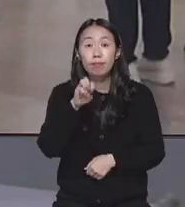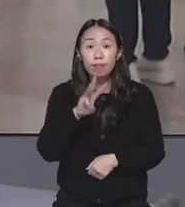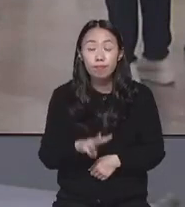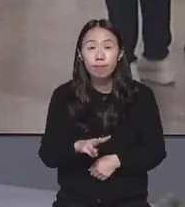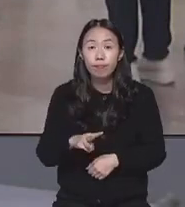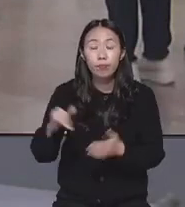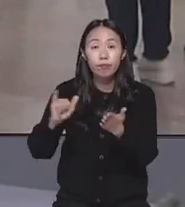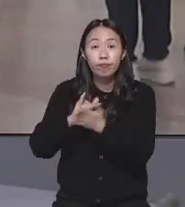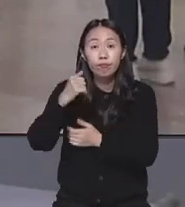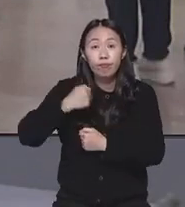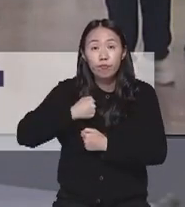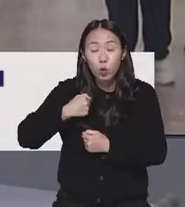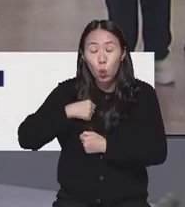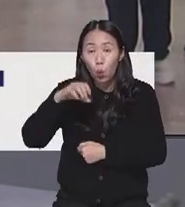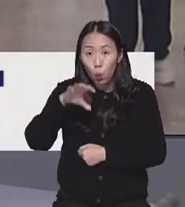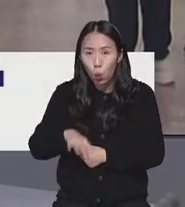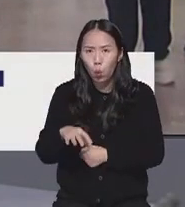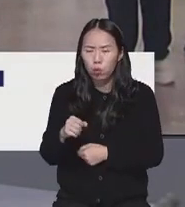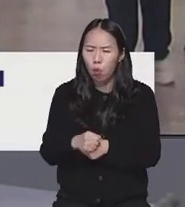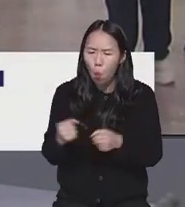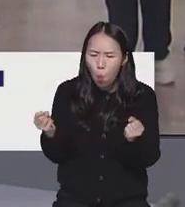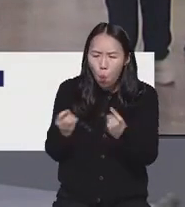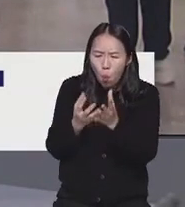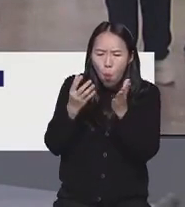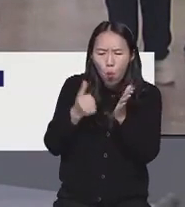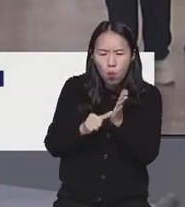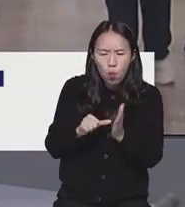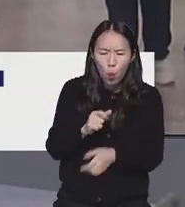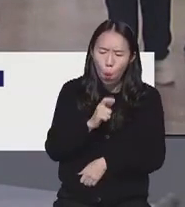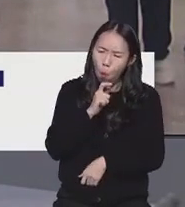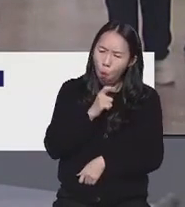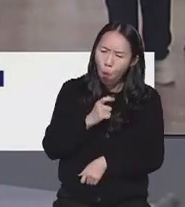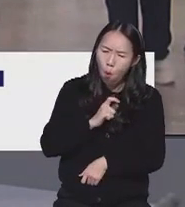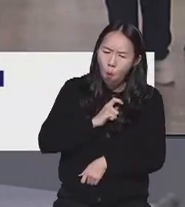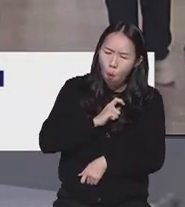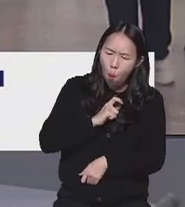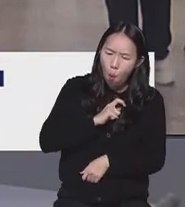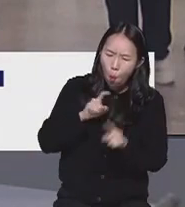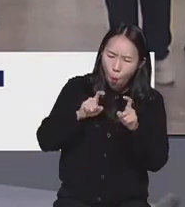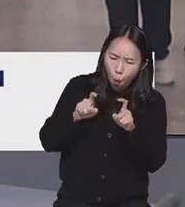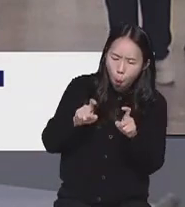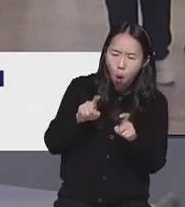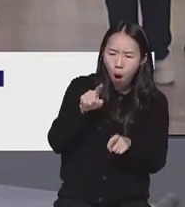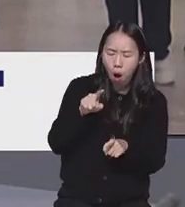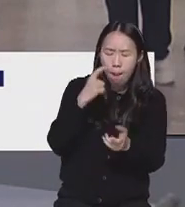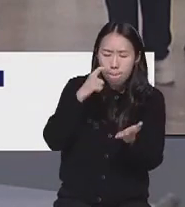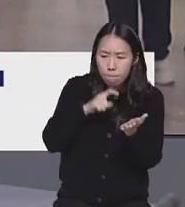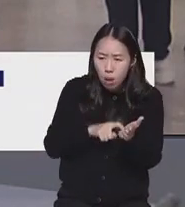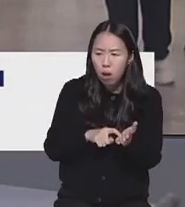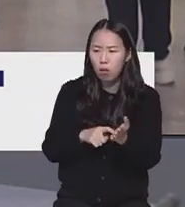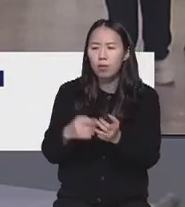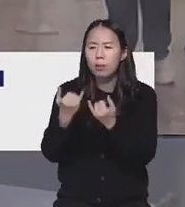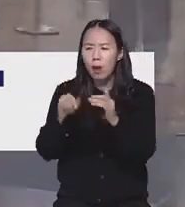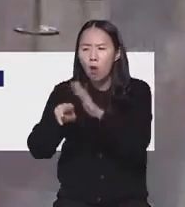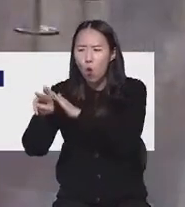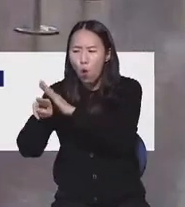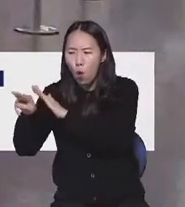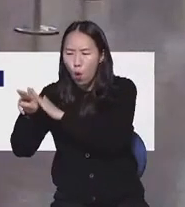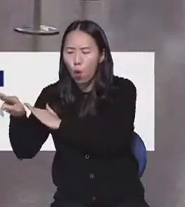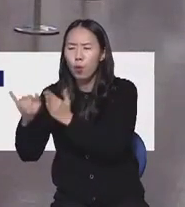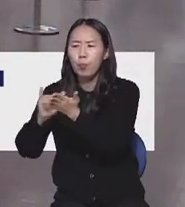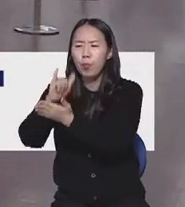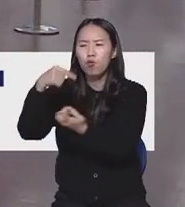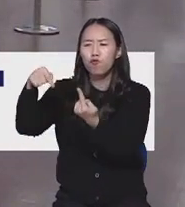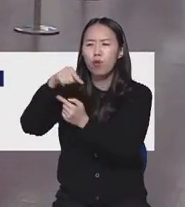광주 공군기지 내 우체국에서 폭발물 의심물체가 발견돼 인근 주민들이 대피하고 여객기 운항이 통제되는 소동이